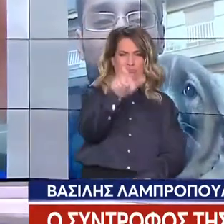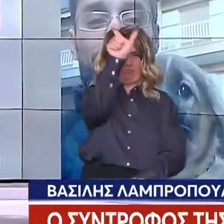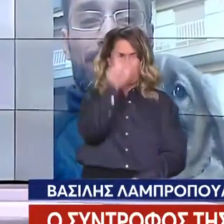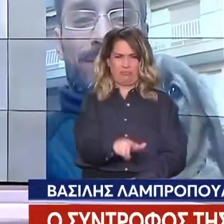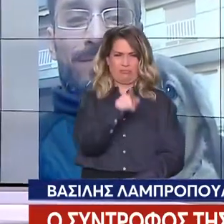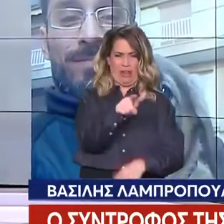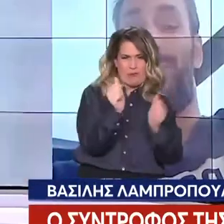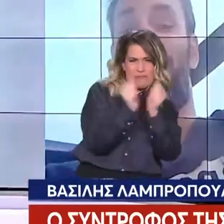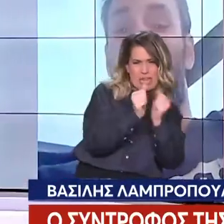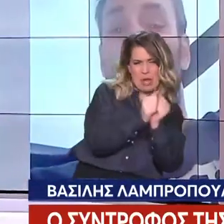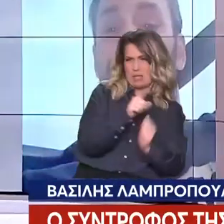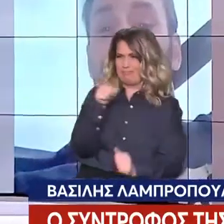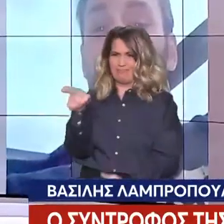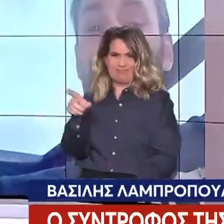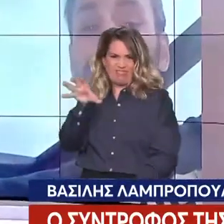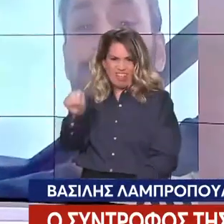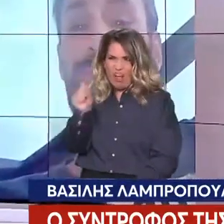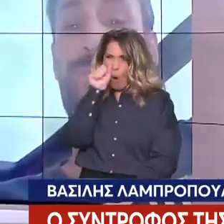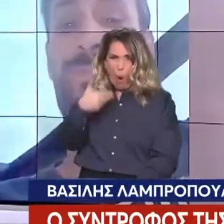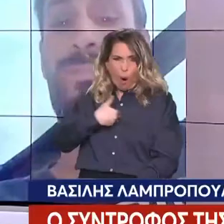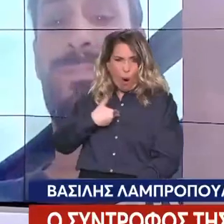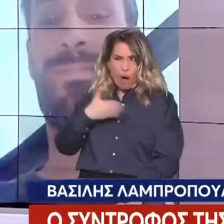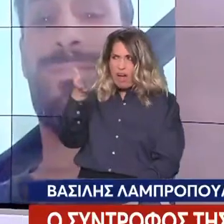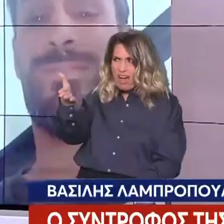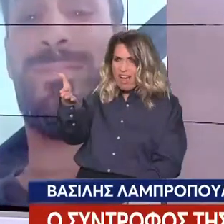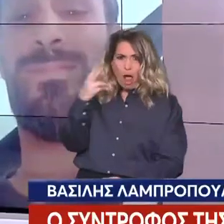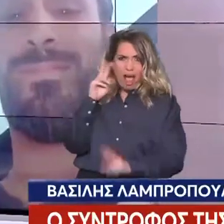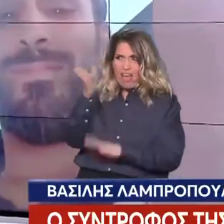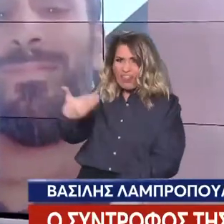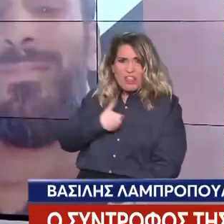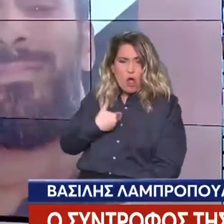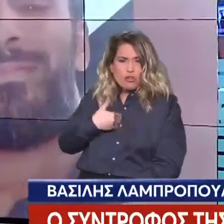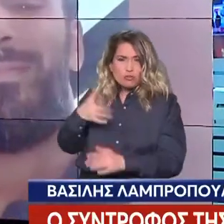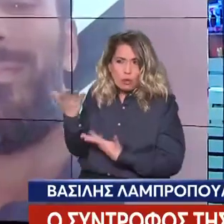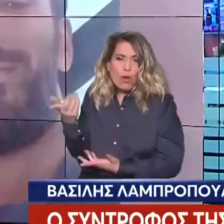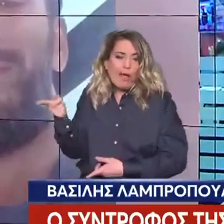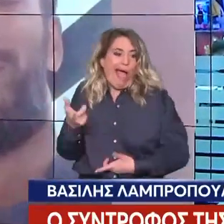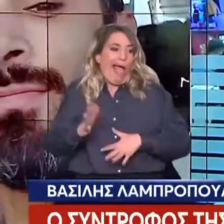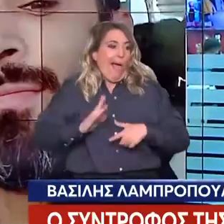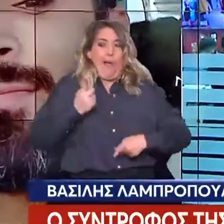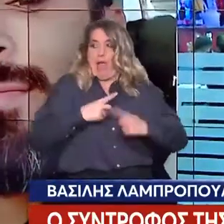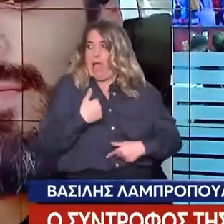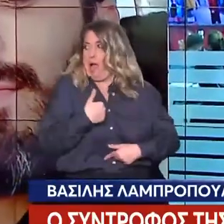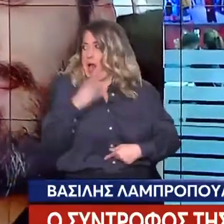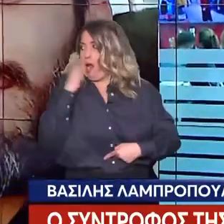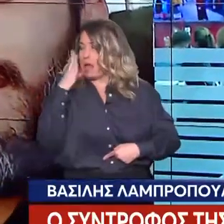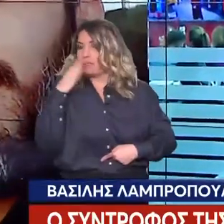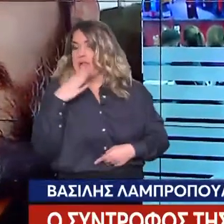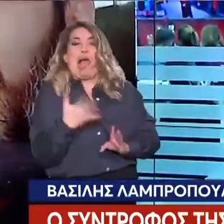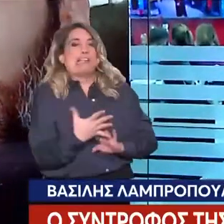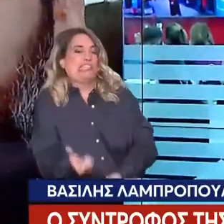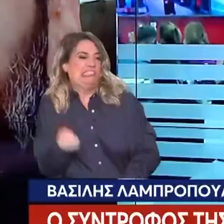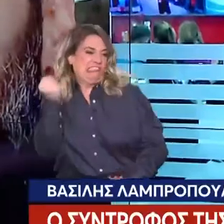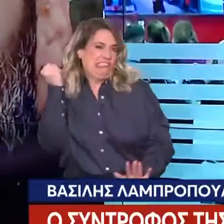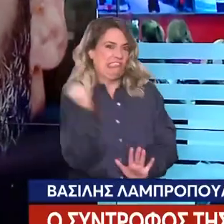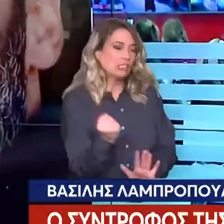πιθανόν συνέχεια τη φωνή του, τον αναγνώρισε και ο ίδιος, λοιπόν, σκότωσε την κοπέλα. και κάλεσε μετά στο σημείο που την είχε σκοτώσει